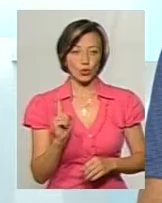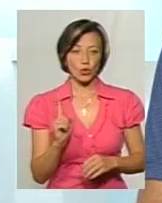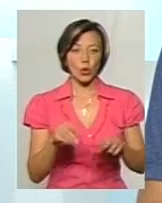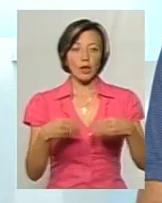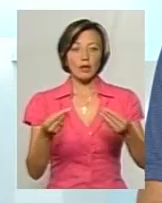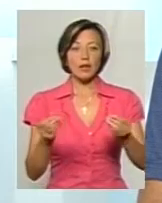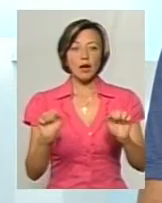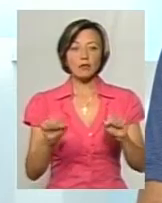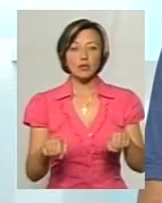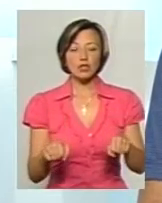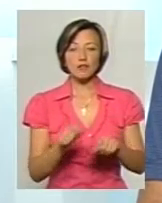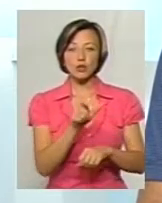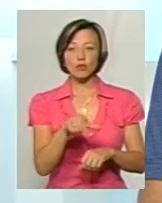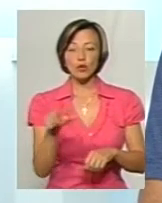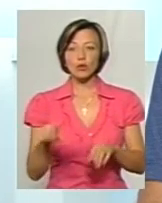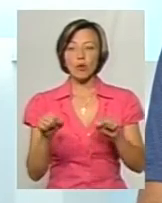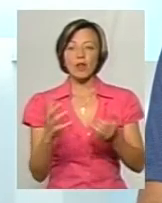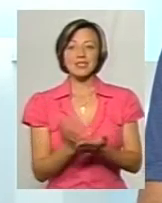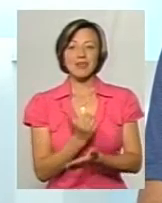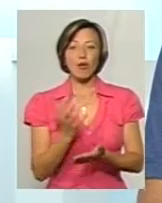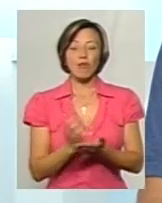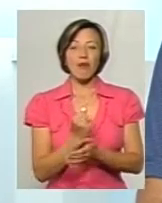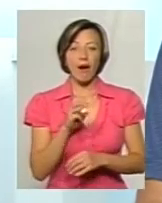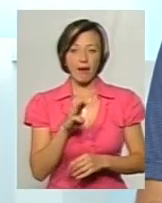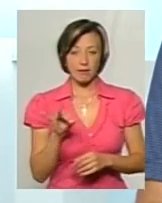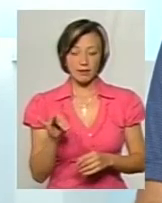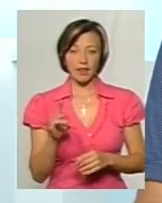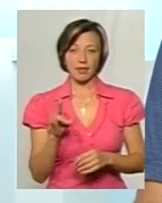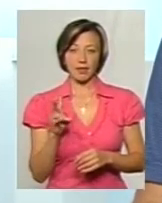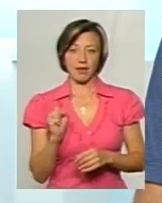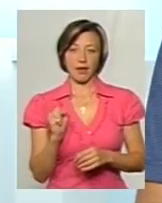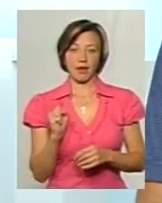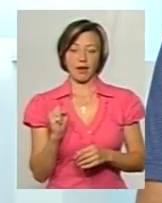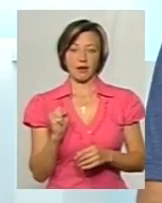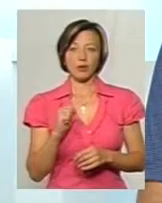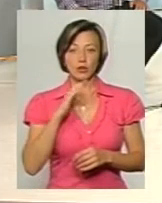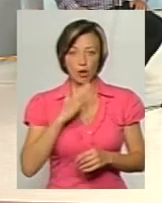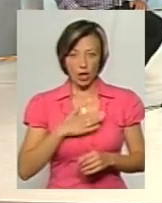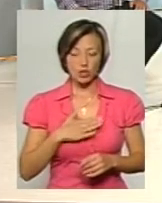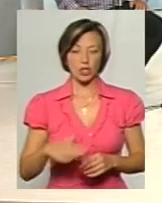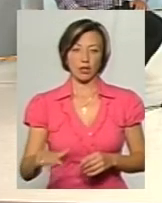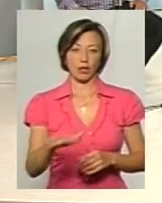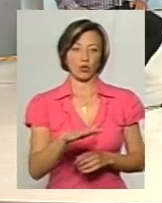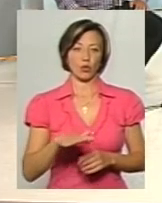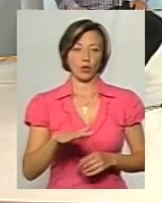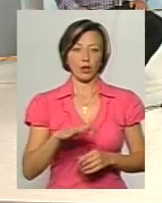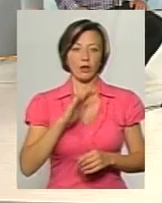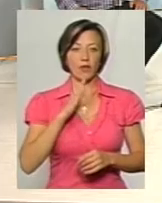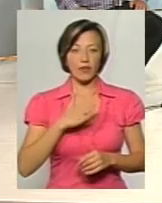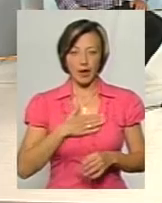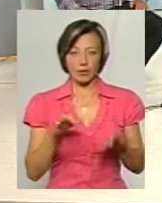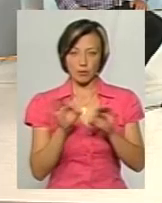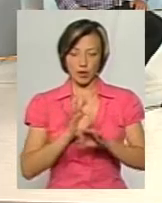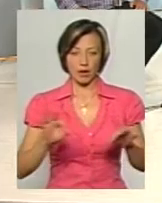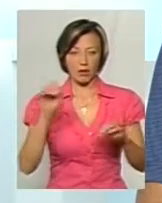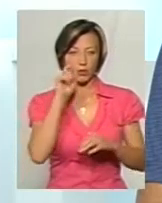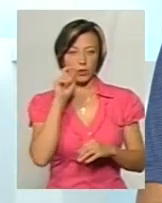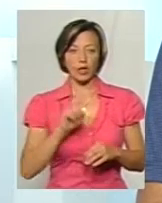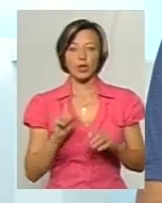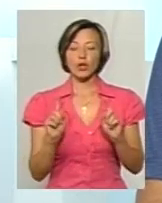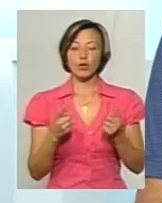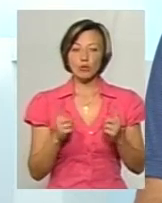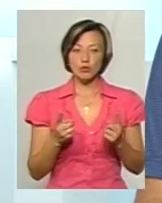дати можливість, щоб люди могли заробляти на нашій території, в нашій прекрасній Україні. Тому